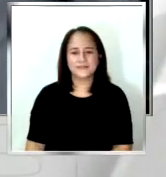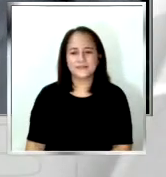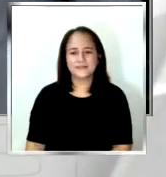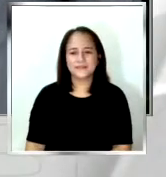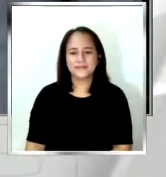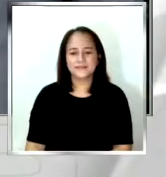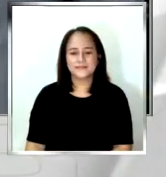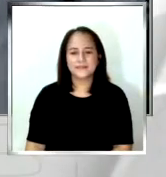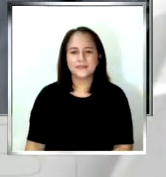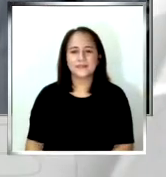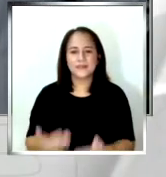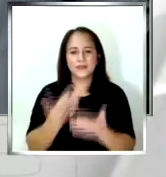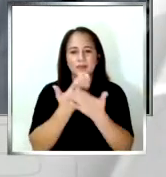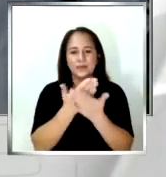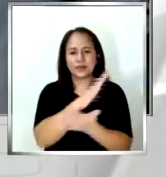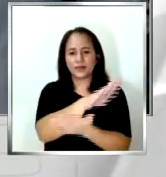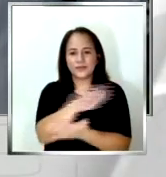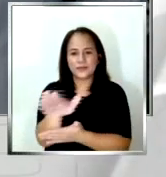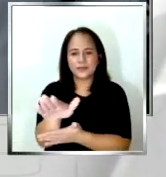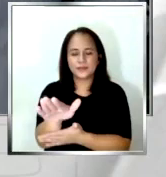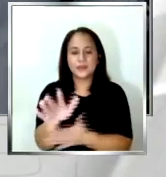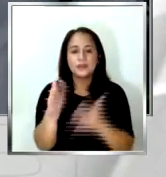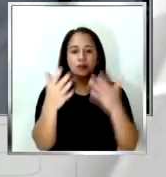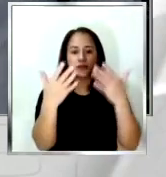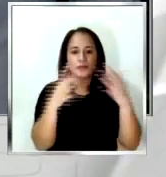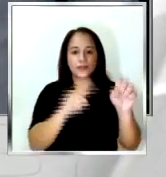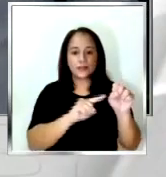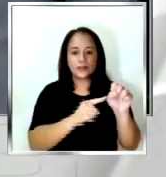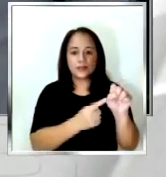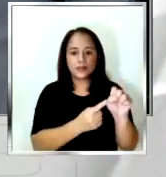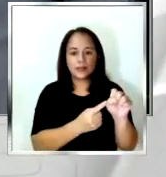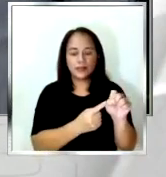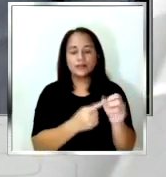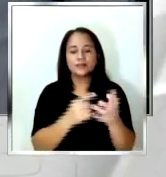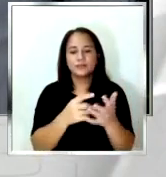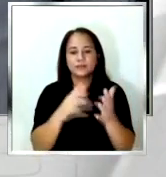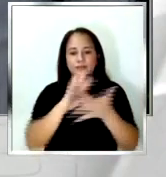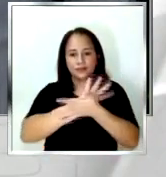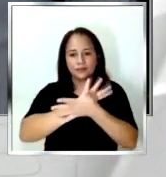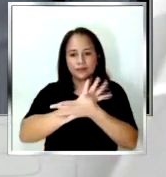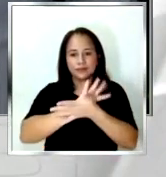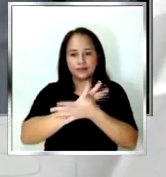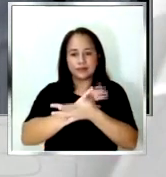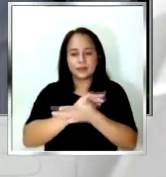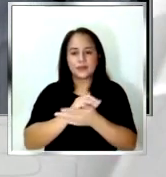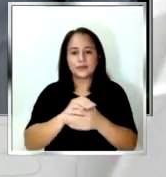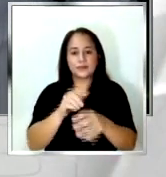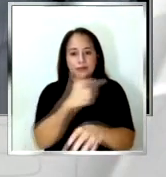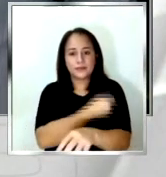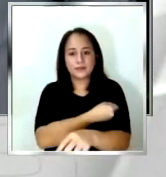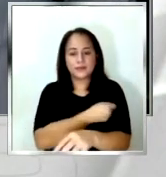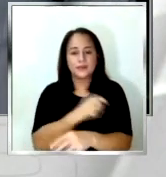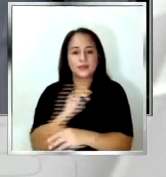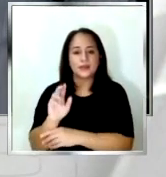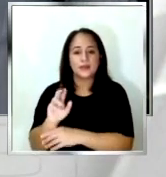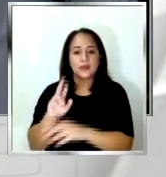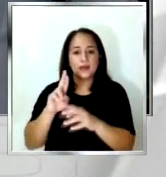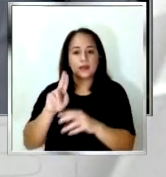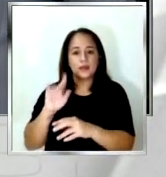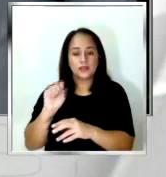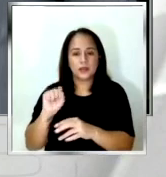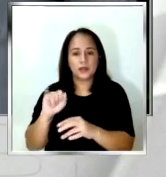Magandang hapon po. Matapos simula ng COVID-19 mass vaccination sa Russia at United Kingdom, sunod ng babakunahan ang mga